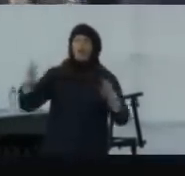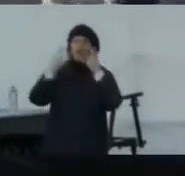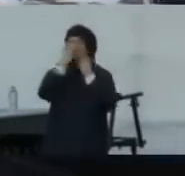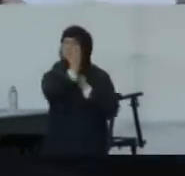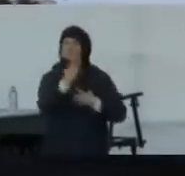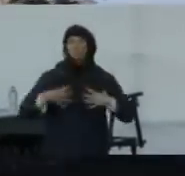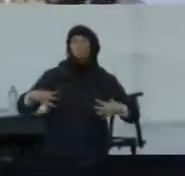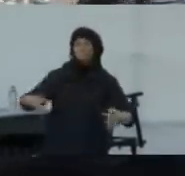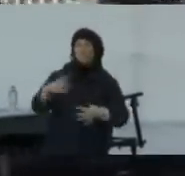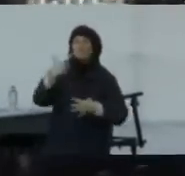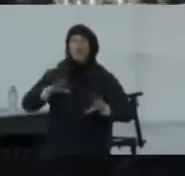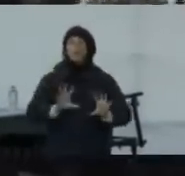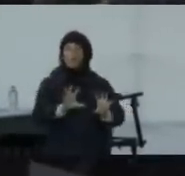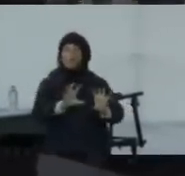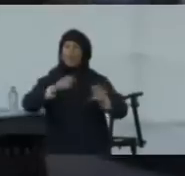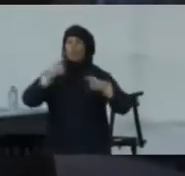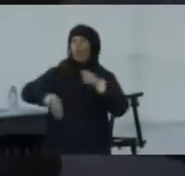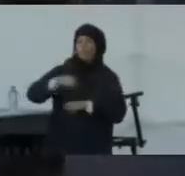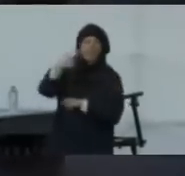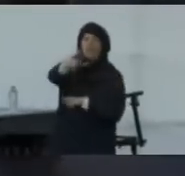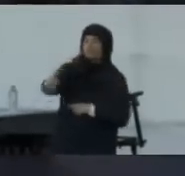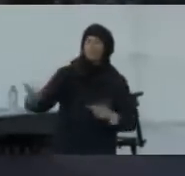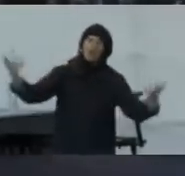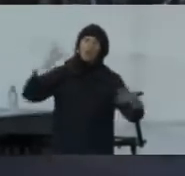plastica, donne